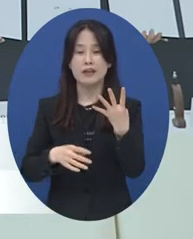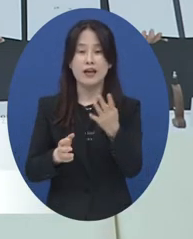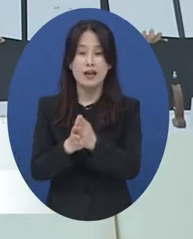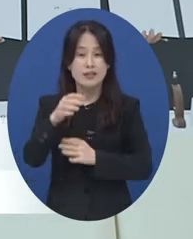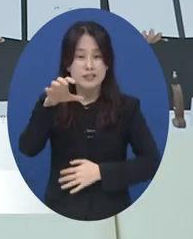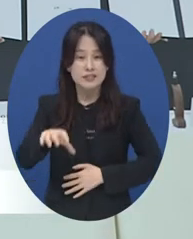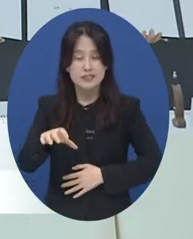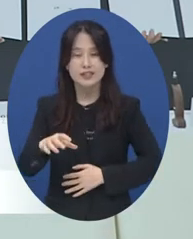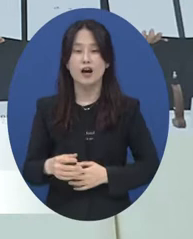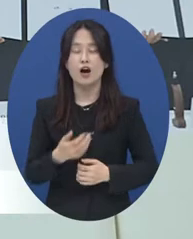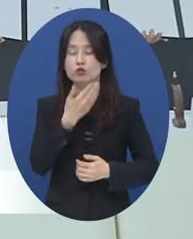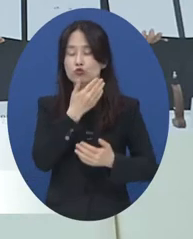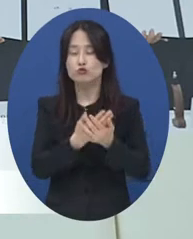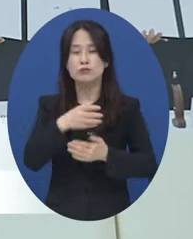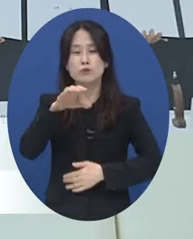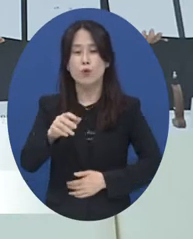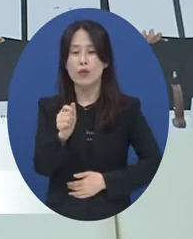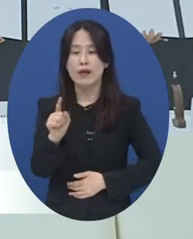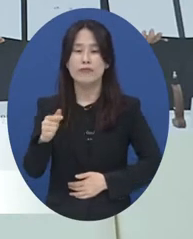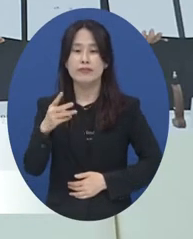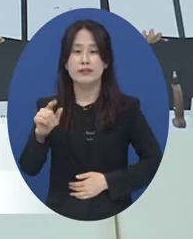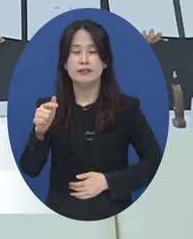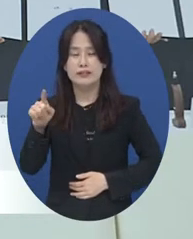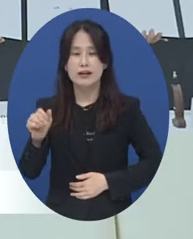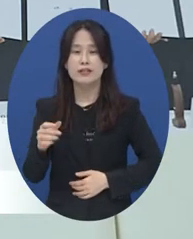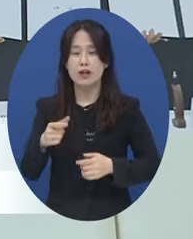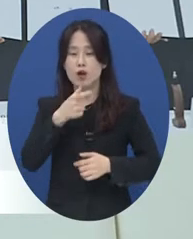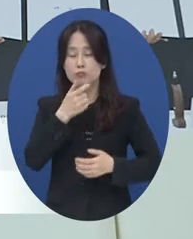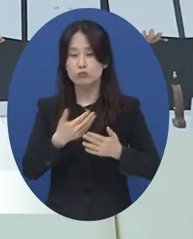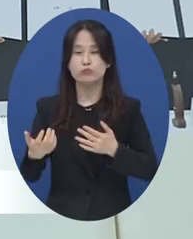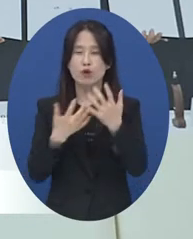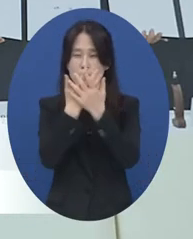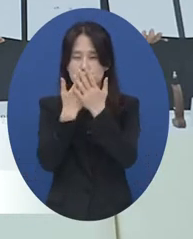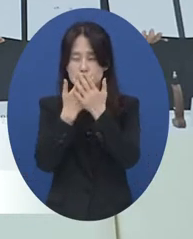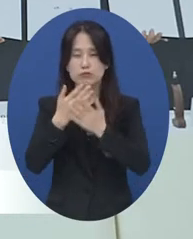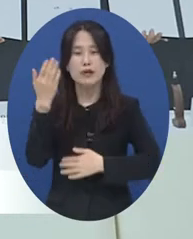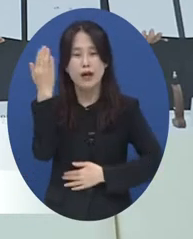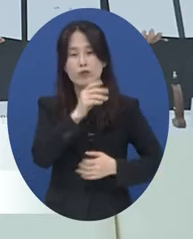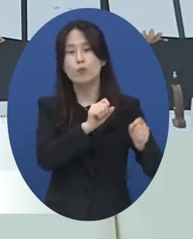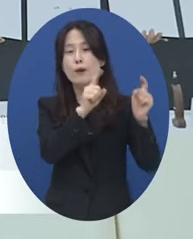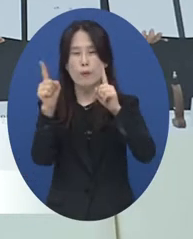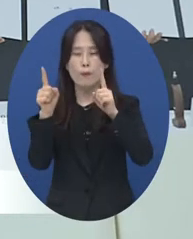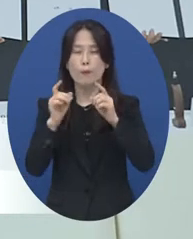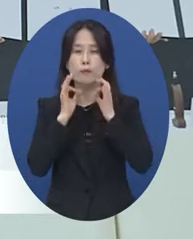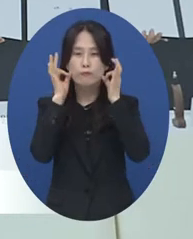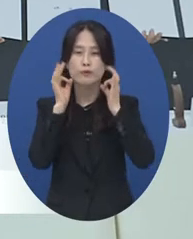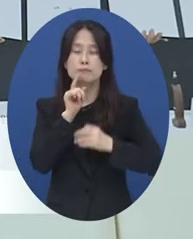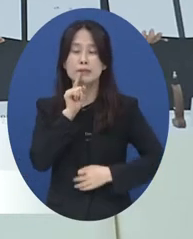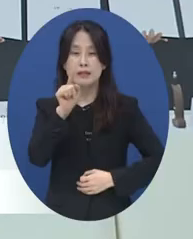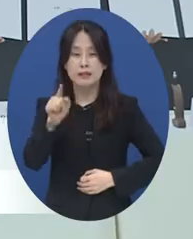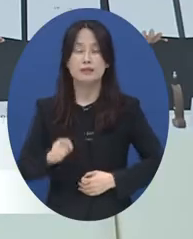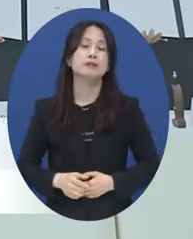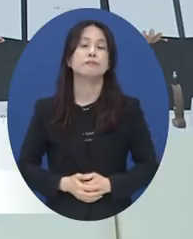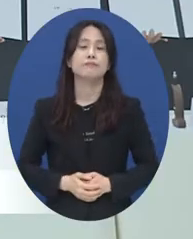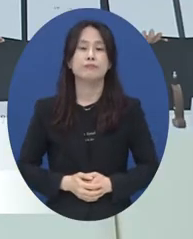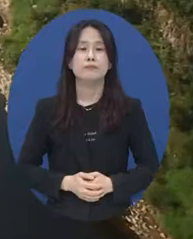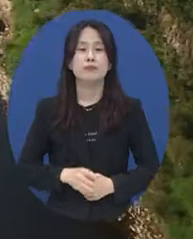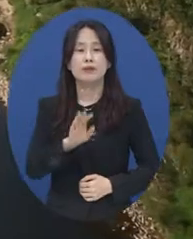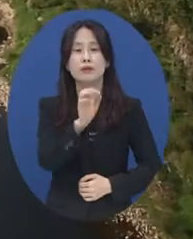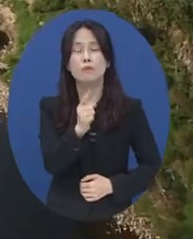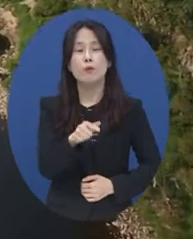동두천시, 연천군이 경기 북부 지역의 중심하천인 한탄강의 물빛을 개선하기로 했습니다. 김태희 기자의 보도입니다.